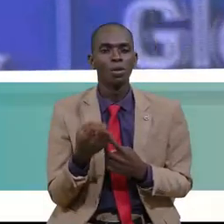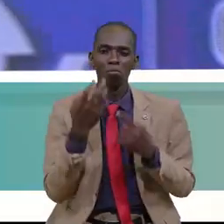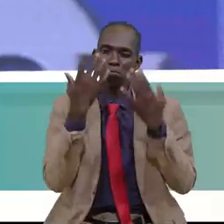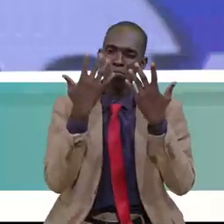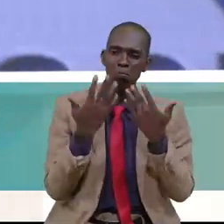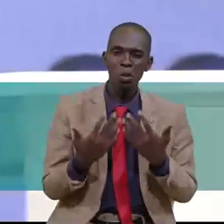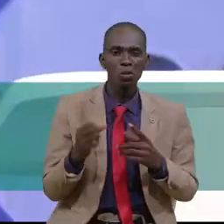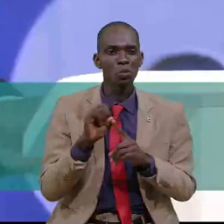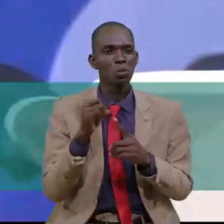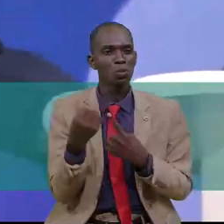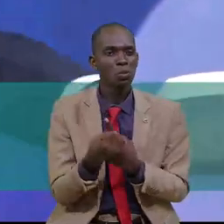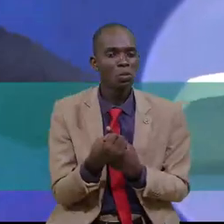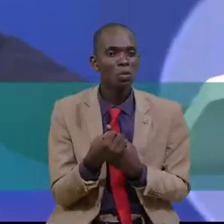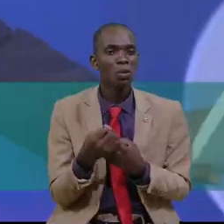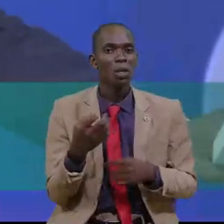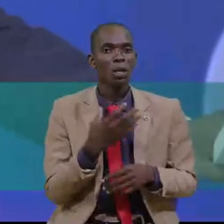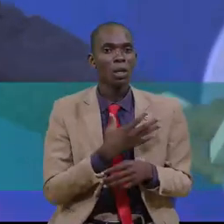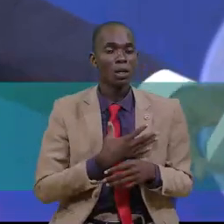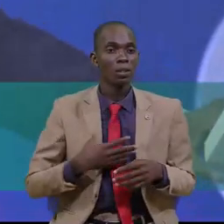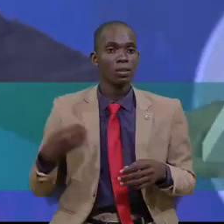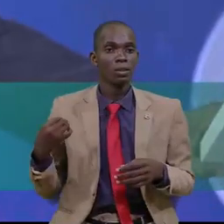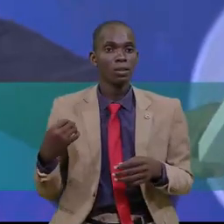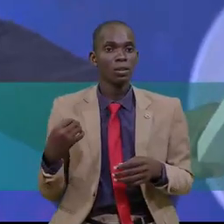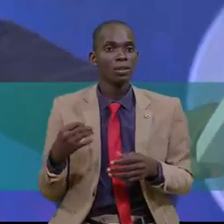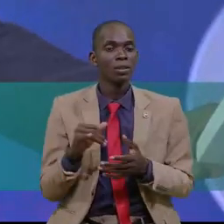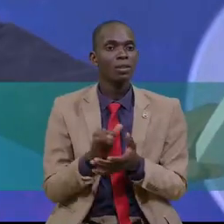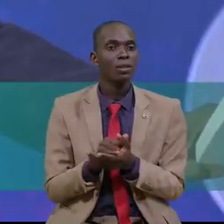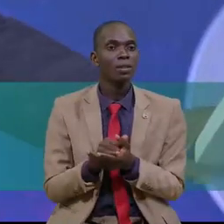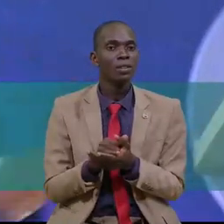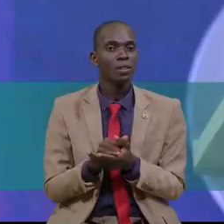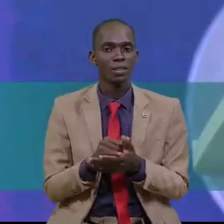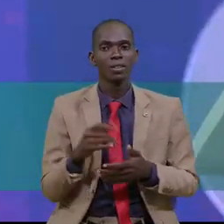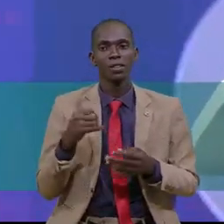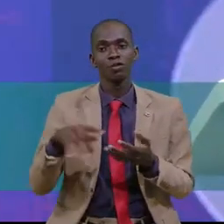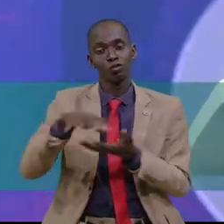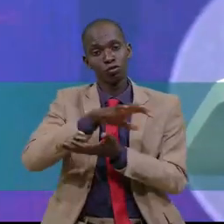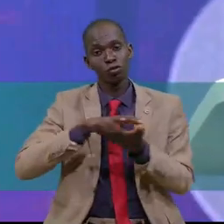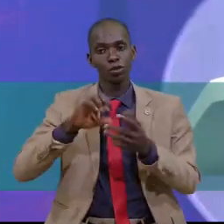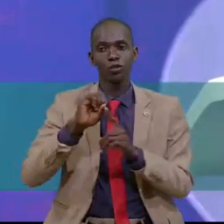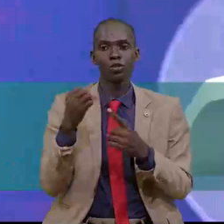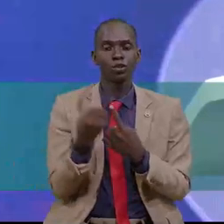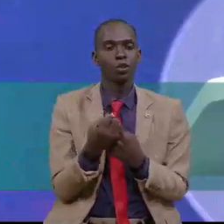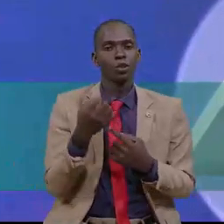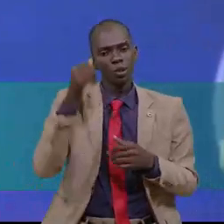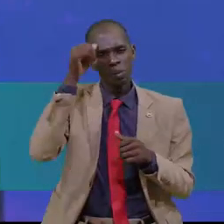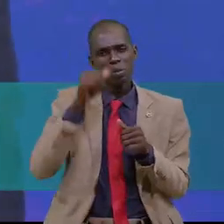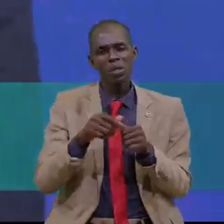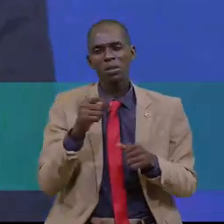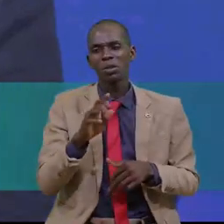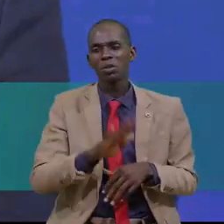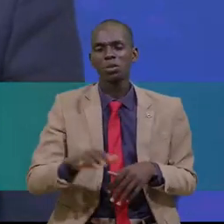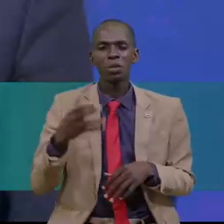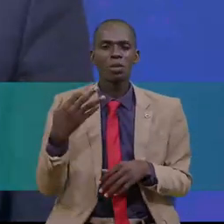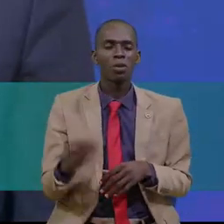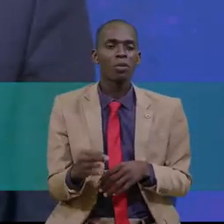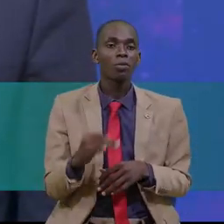La situation morose, sombre, nous parlons, et l'exhortation contre le service vide. Rappelez-vous les enfants